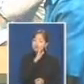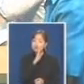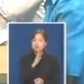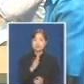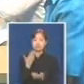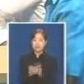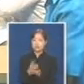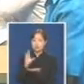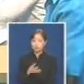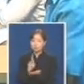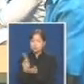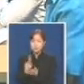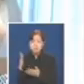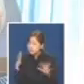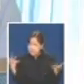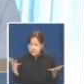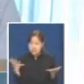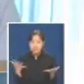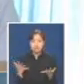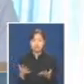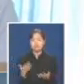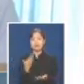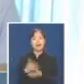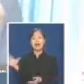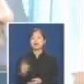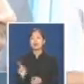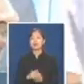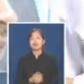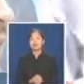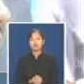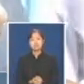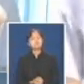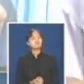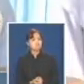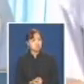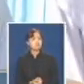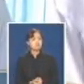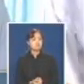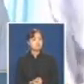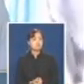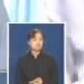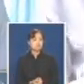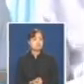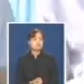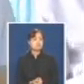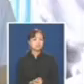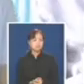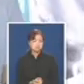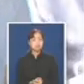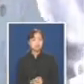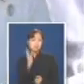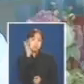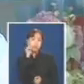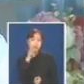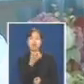การหาเงินที่ไหนมาเรียนคะ ทางบ้านก็เขาบอกว่าถ้าไม่มีกยศ.ก็เขาก็ไม่รู้จะส่งเรียนยัง